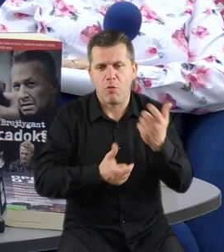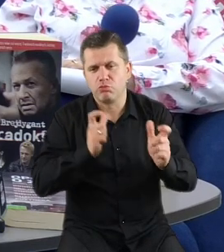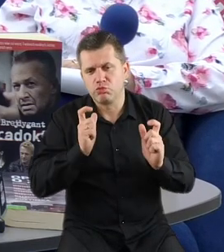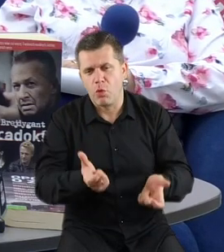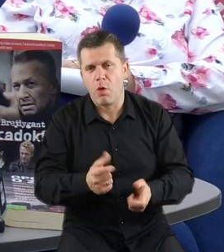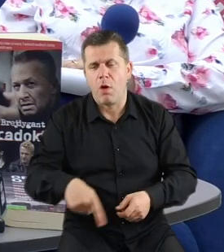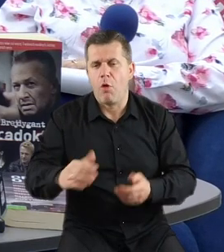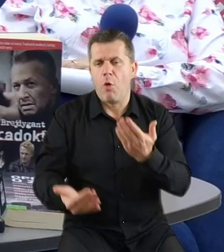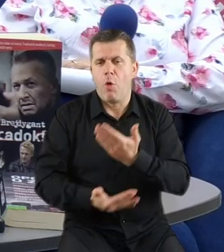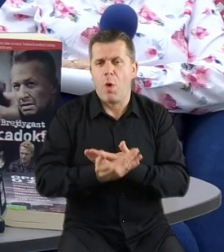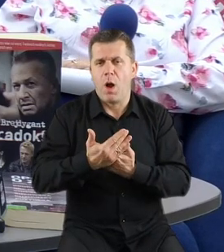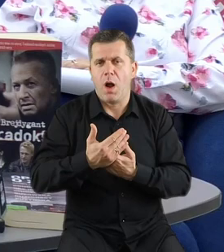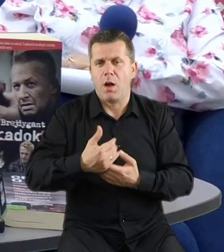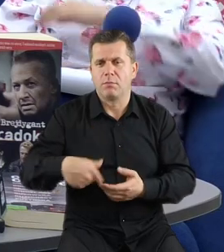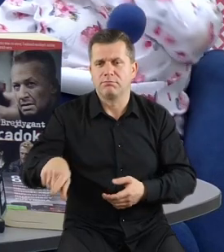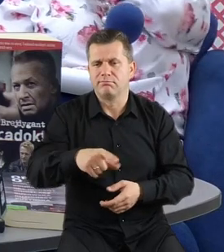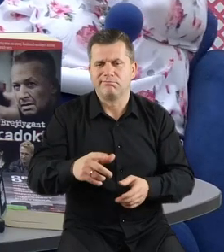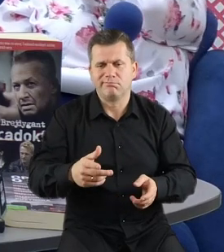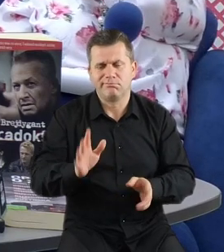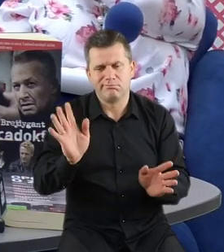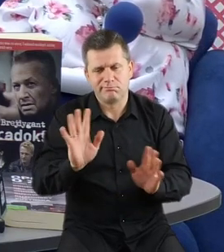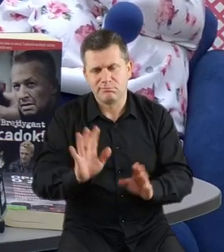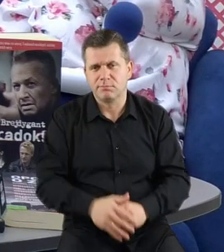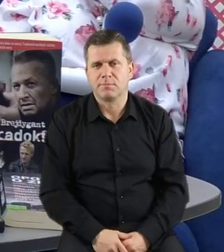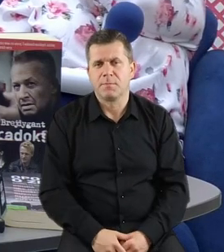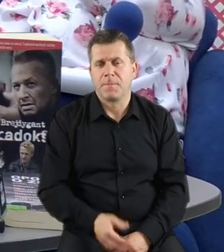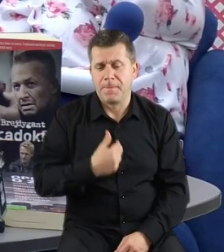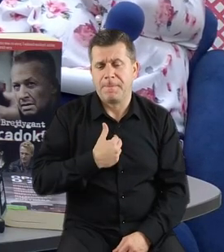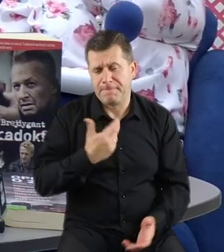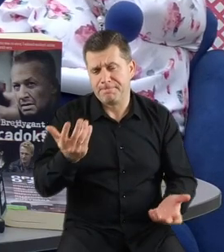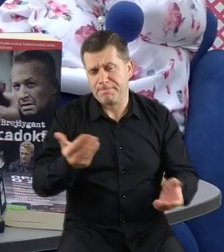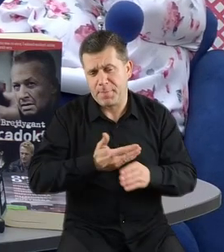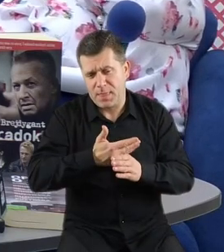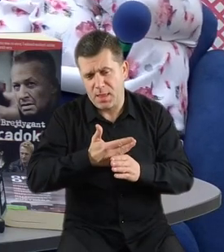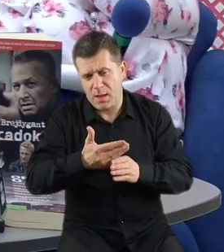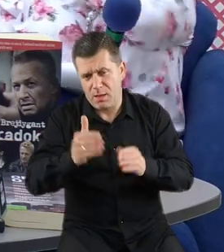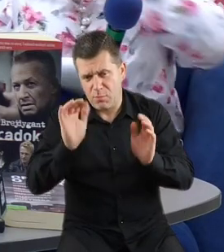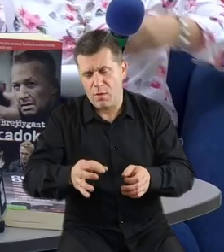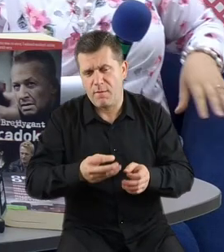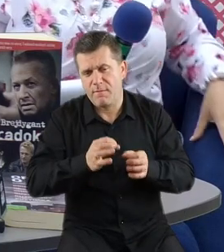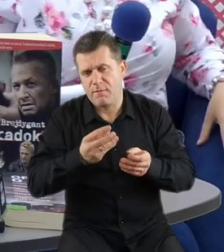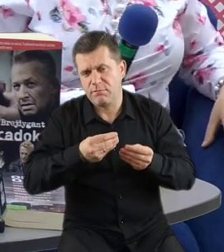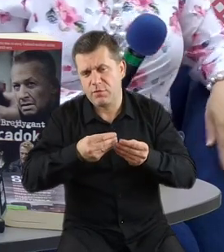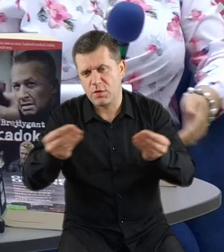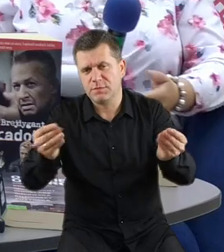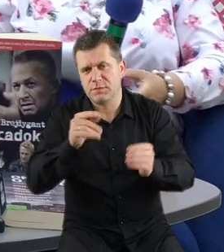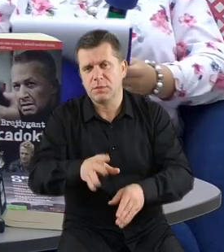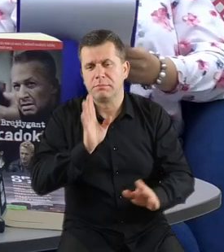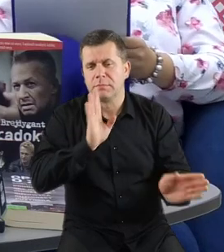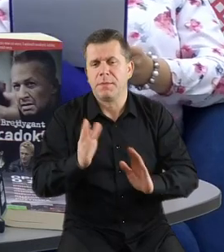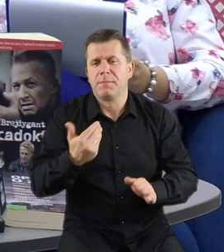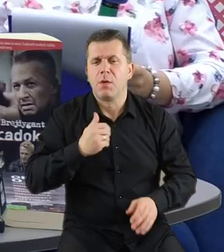gdzie oni by się okazało jednak, że są z Opola, no więc ja konsekwentnie tak, no rozwijałbym to w tym anturażu, w